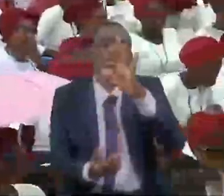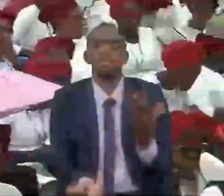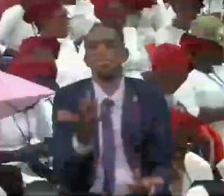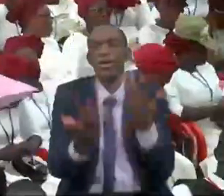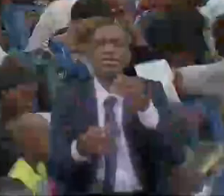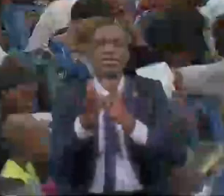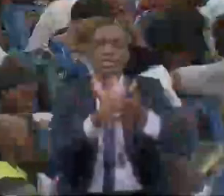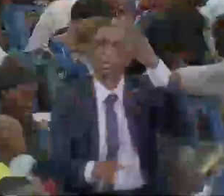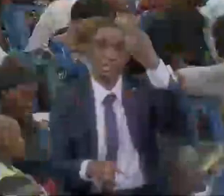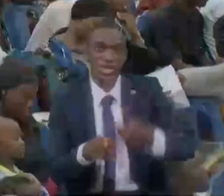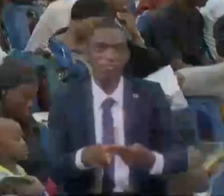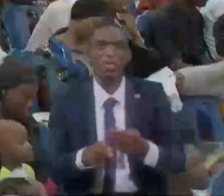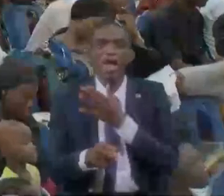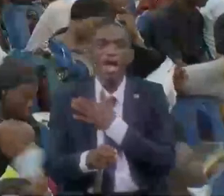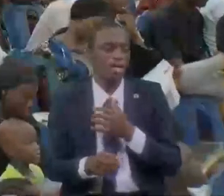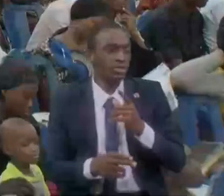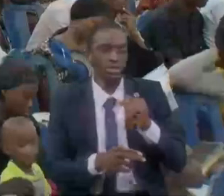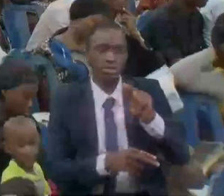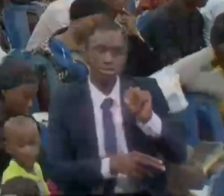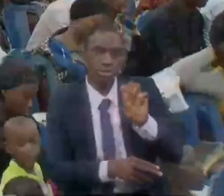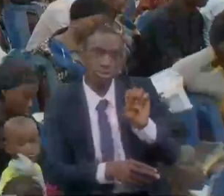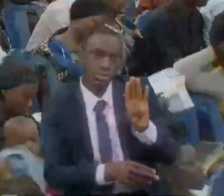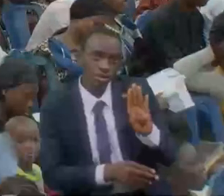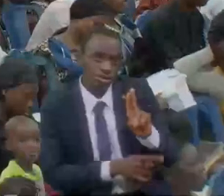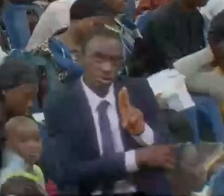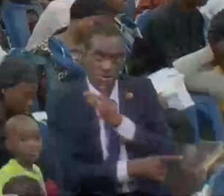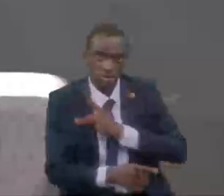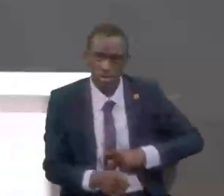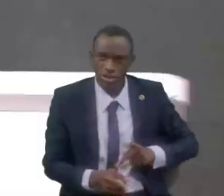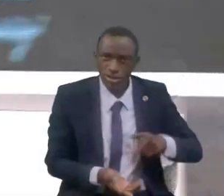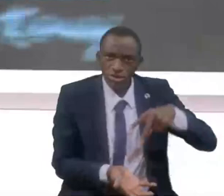Tu vas marcher dans le feu. Nebuchadnezzar s'est levé.